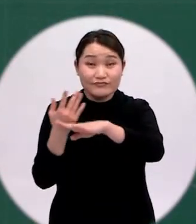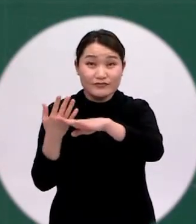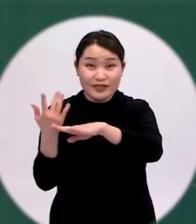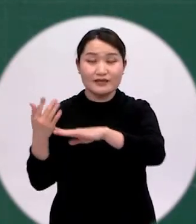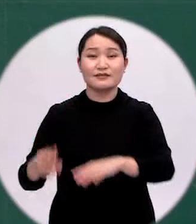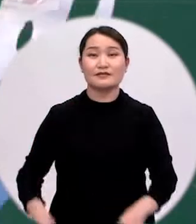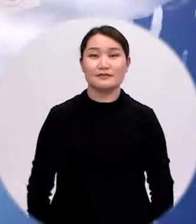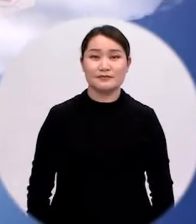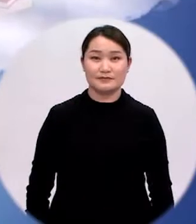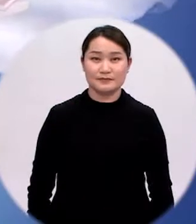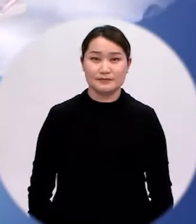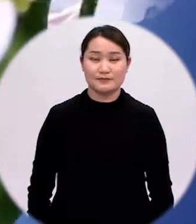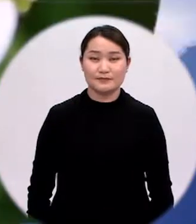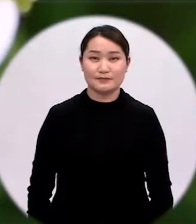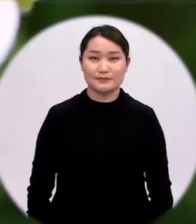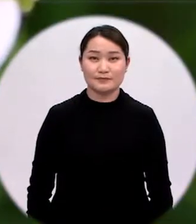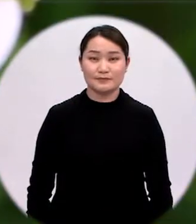эхэлж байна. За дараагийн бичлэгт.